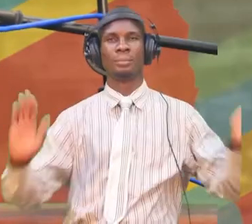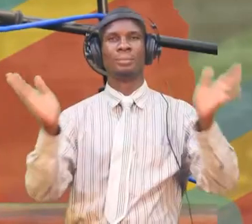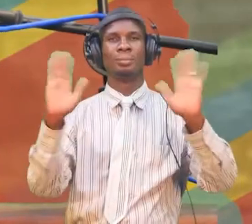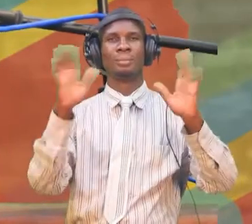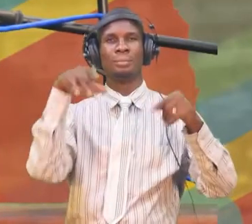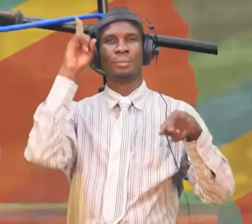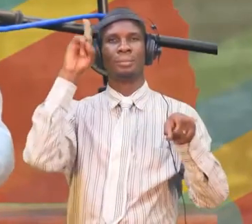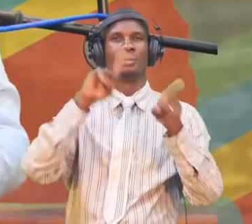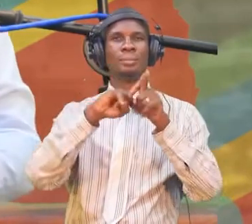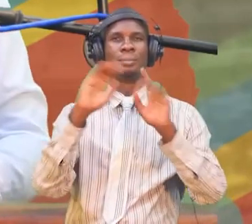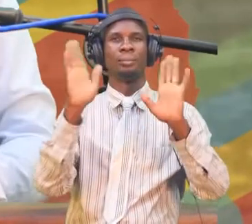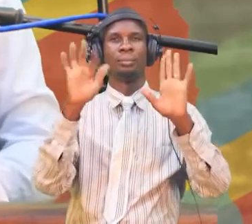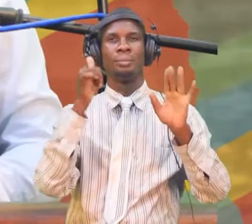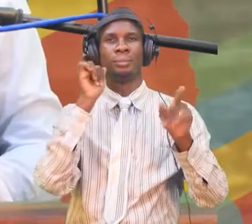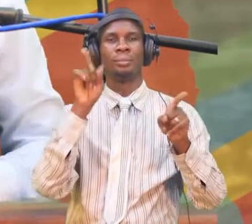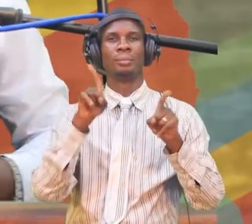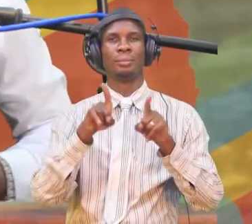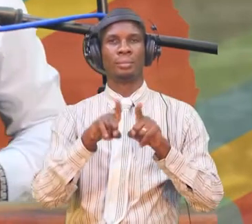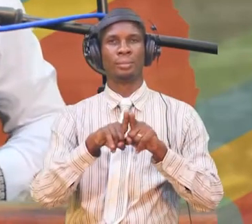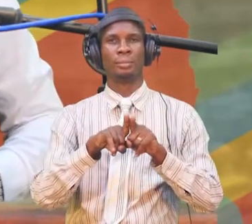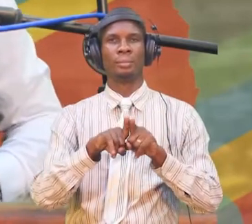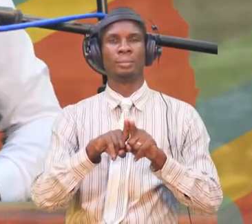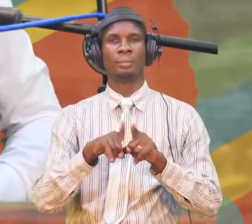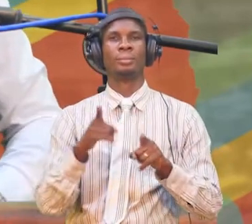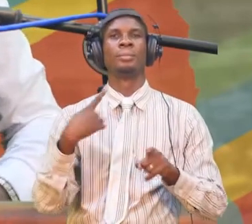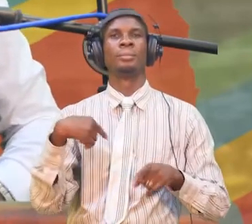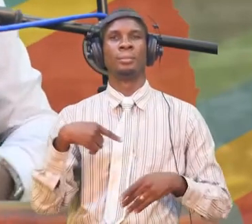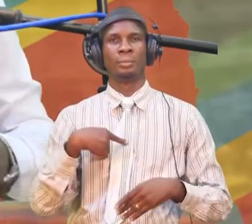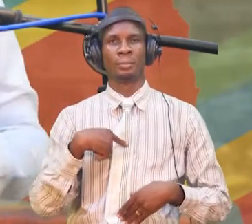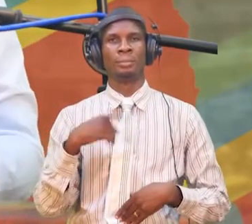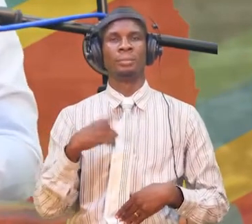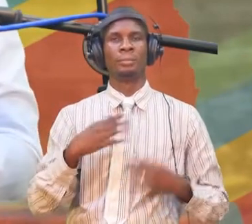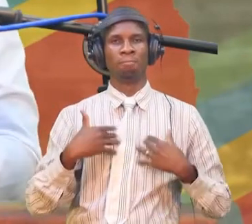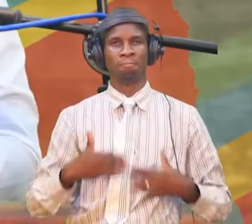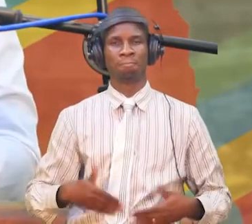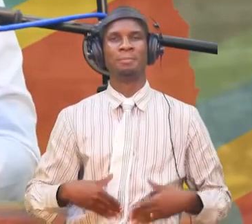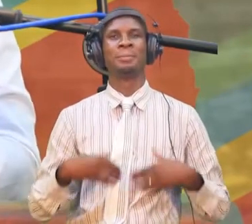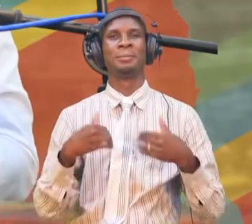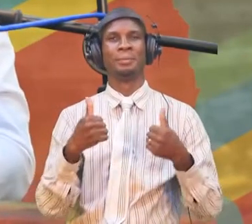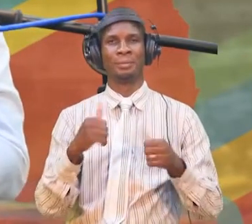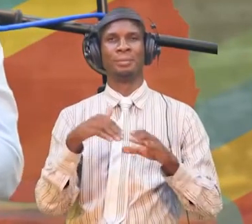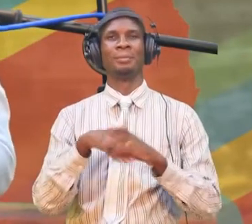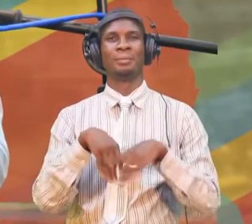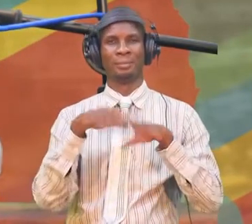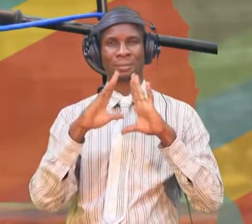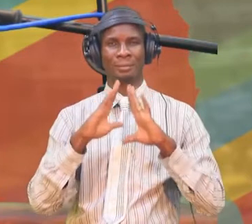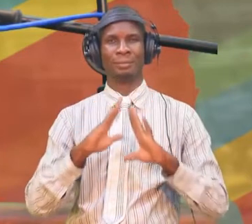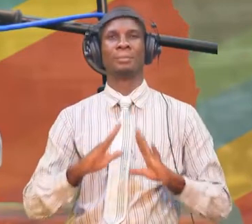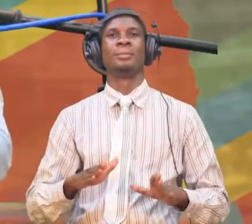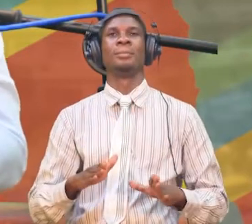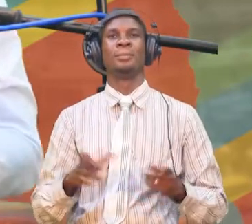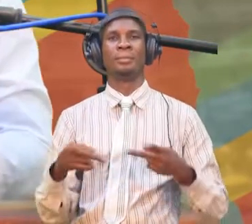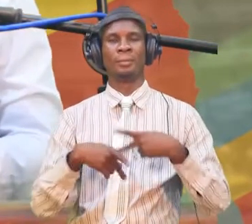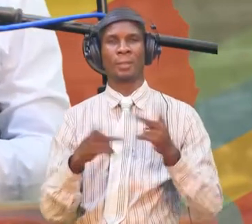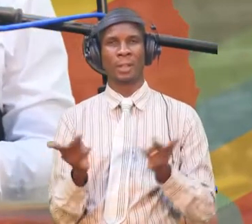Salut mon frère. Mbote ndeko nanga mobali, mbote ndeko nanga mwasi. To banziete bozali penza malamu epa na bino. Là